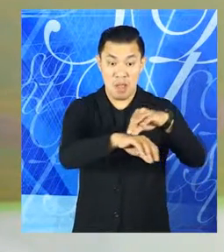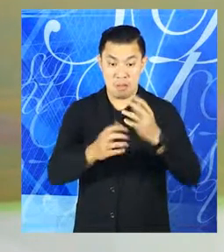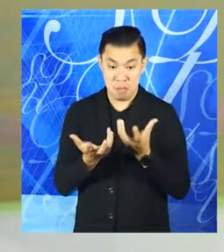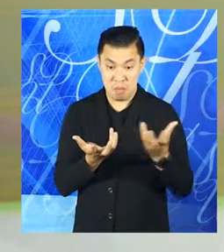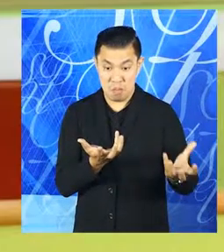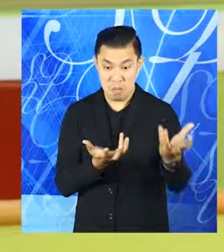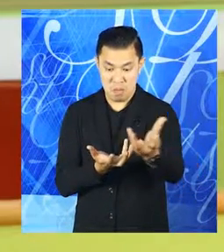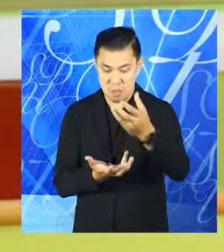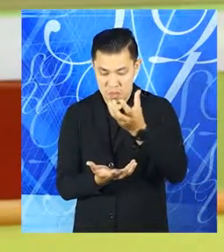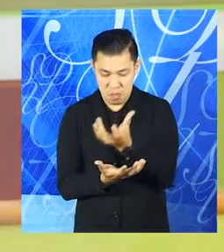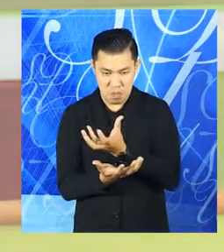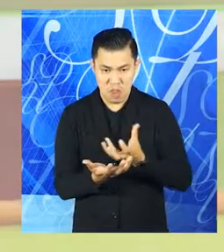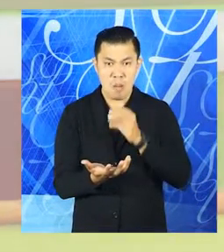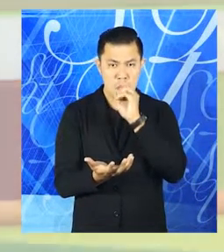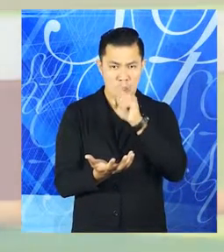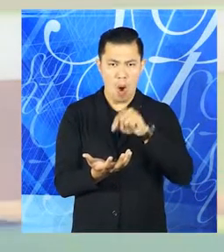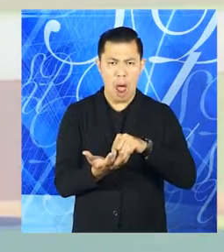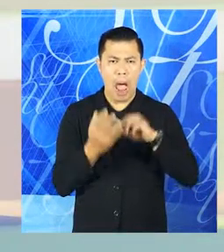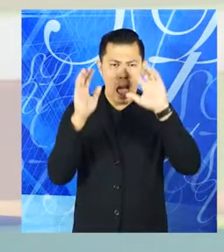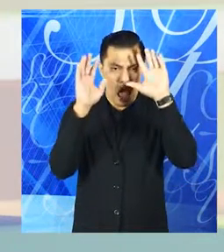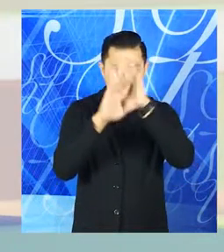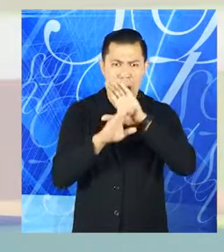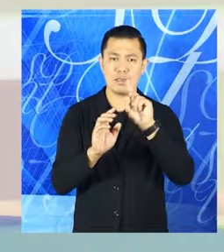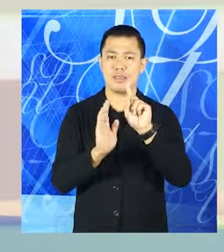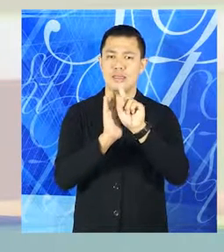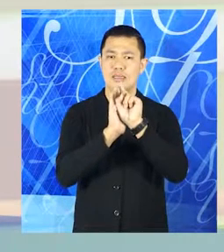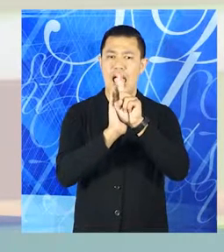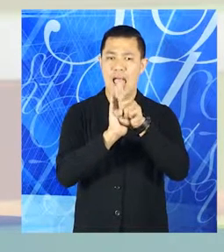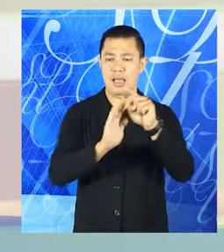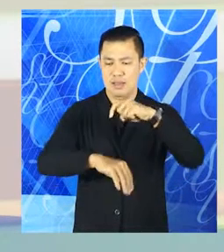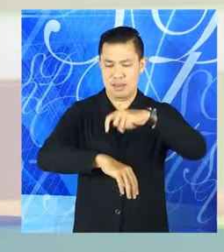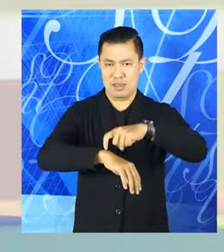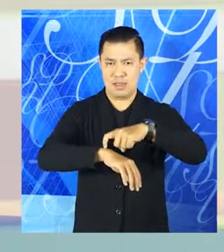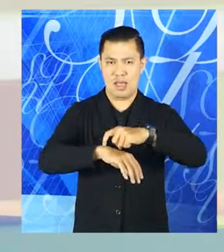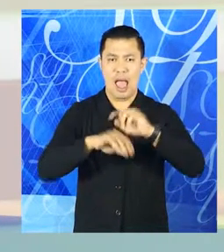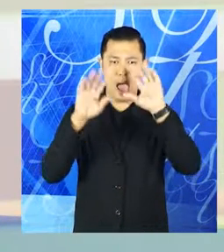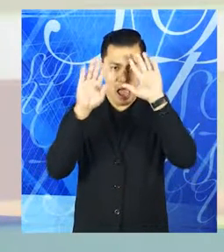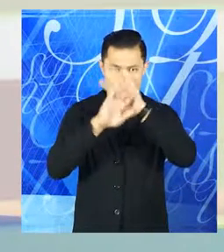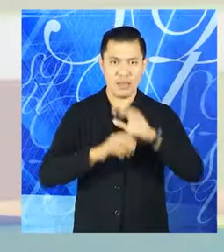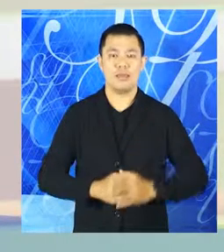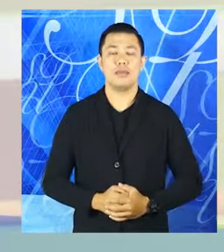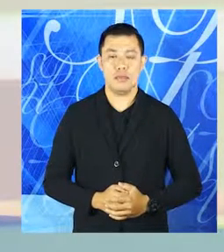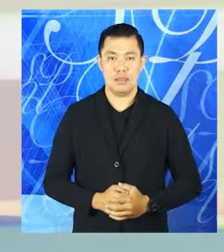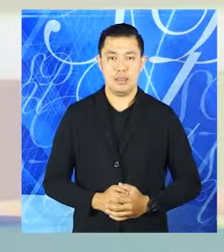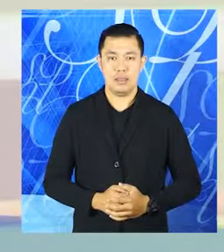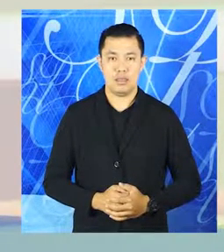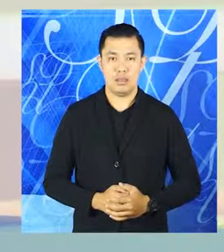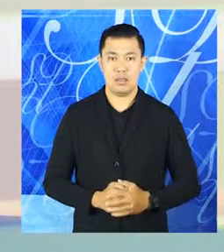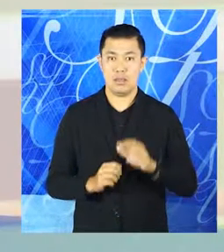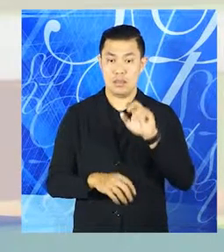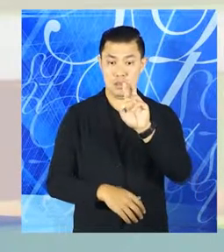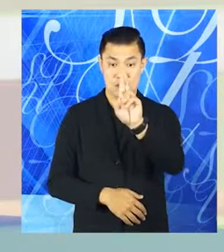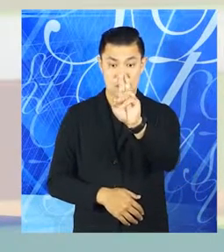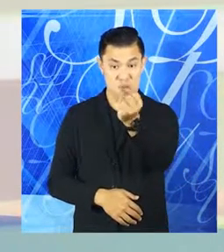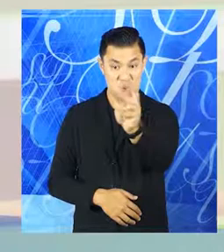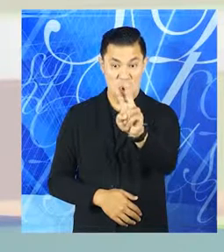ในจานเราจะสมมุติจานข้าวเป็นเหมือนหน้าปัดนาฬิกาเช่น12นาฬิก